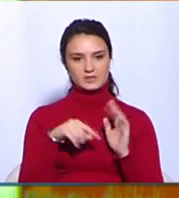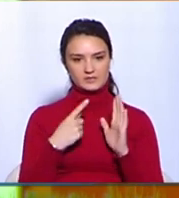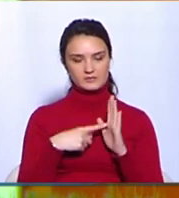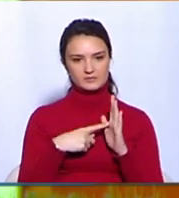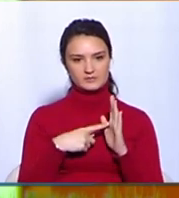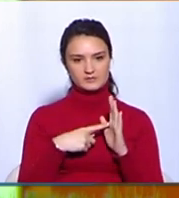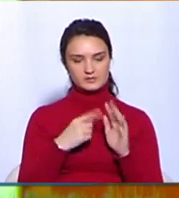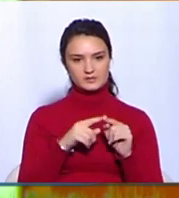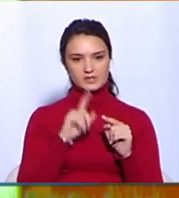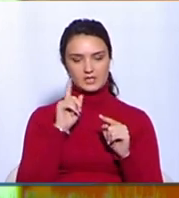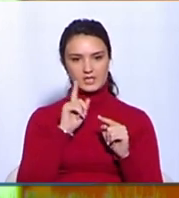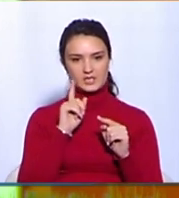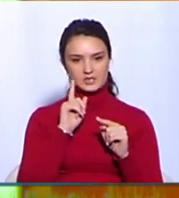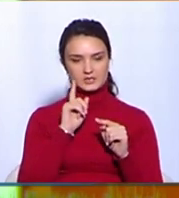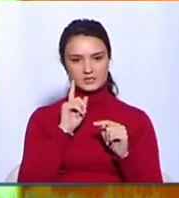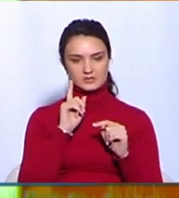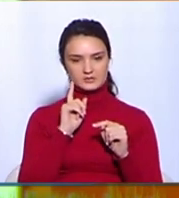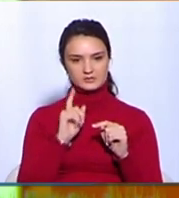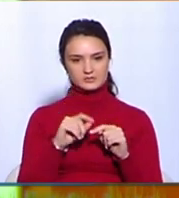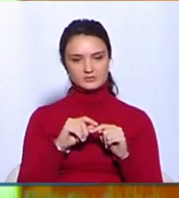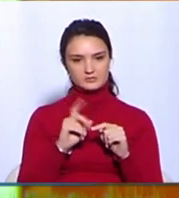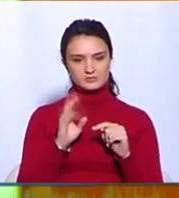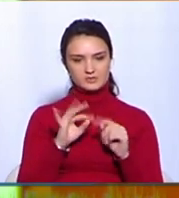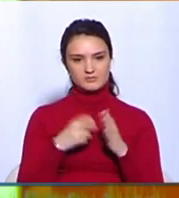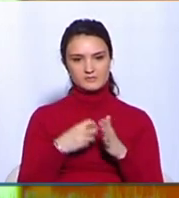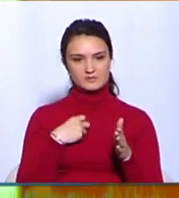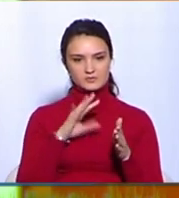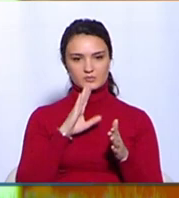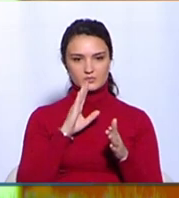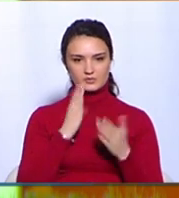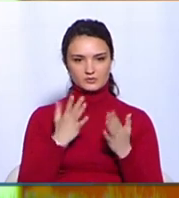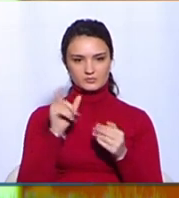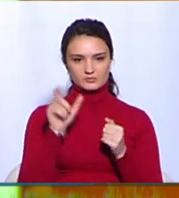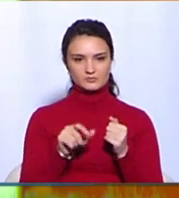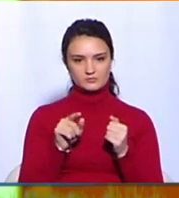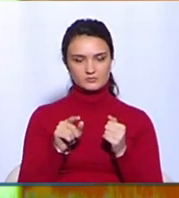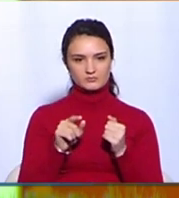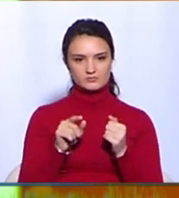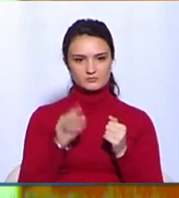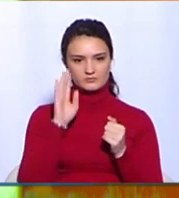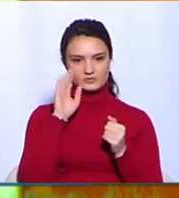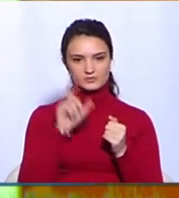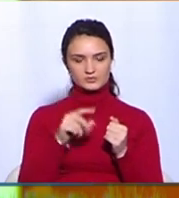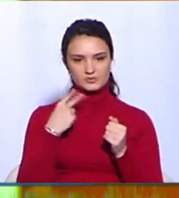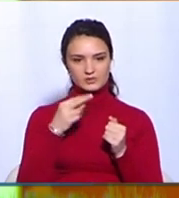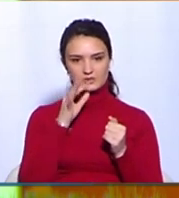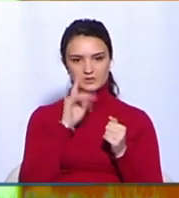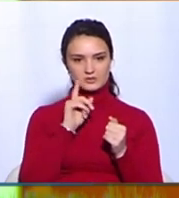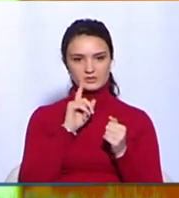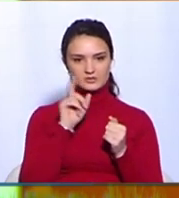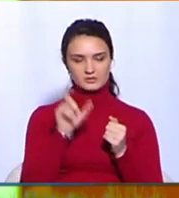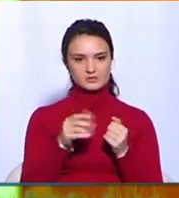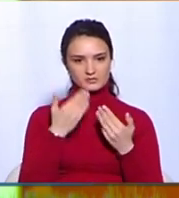რომ ახალგაზრდა ოღონდა არ გწერს გოგონა თუ ვაჟია 20 წლის